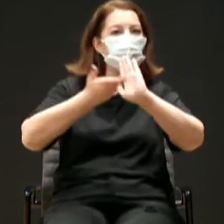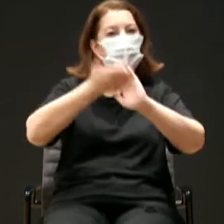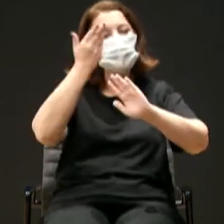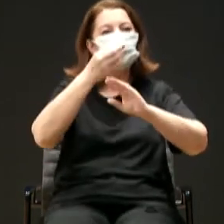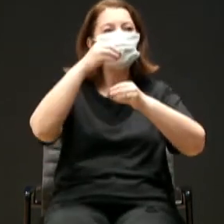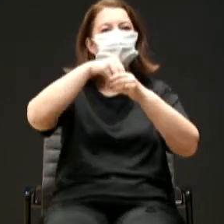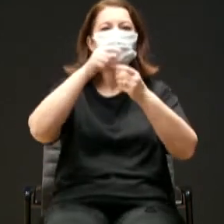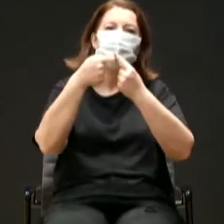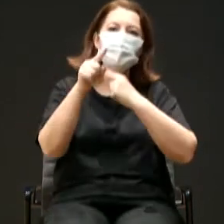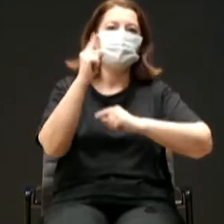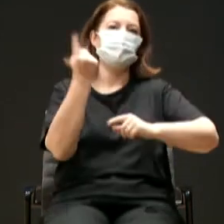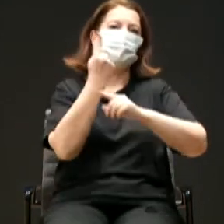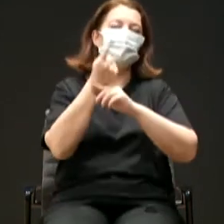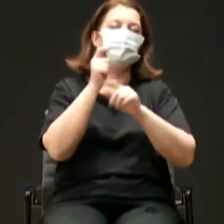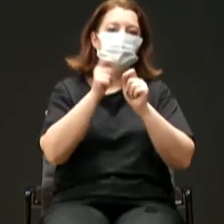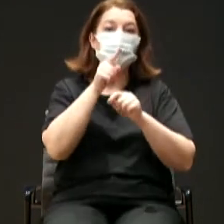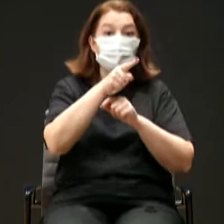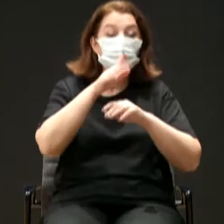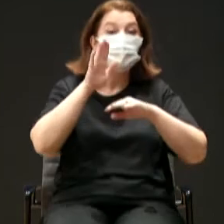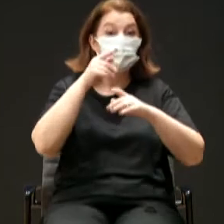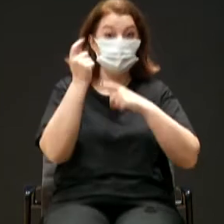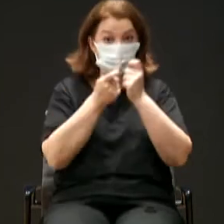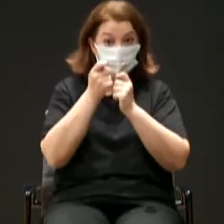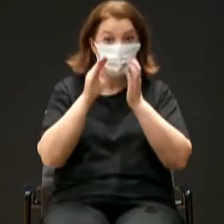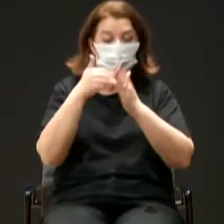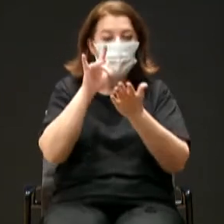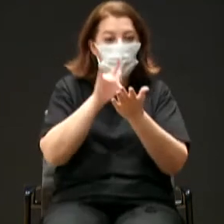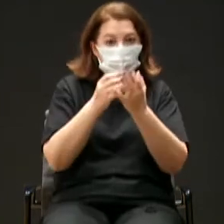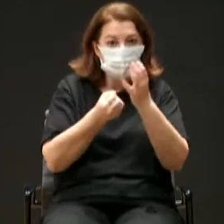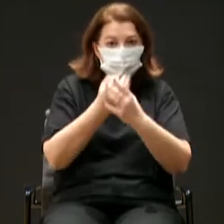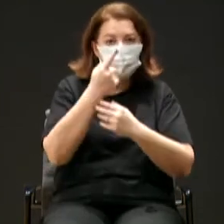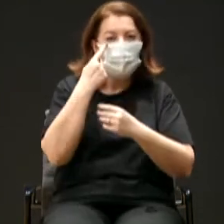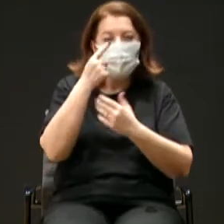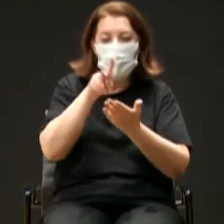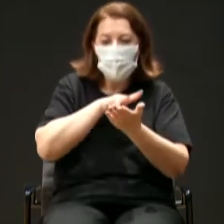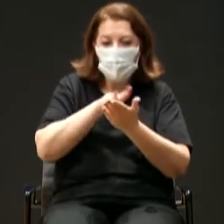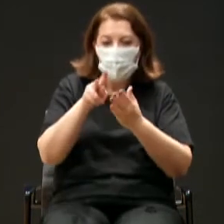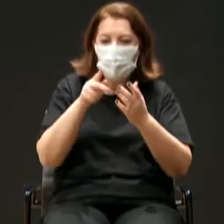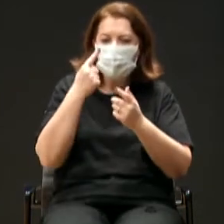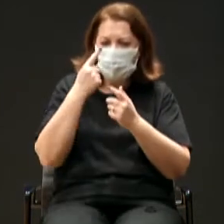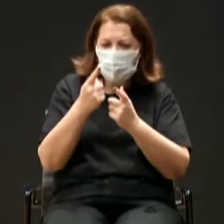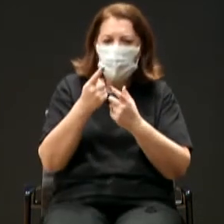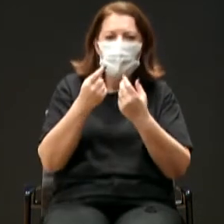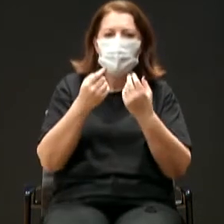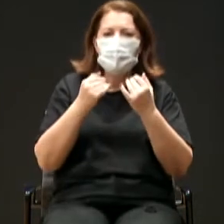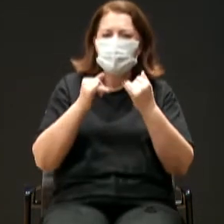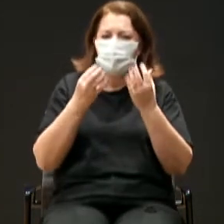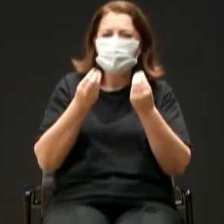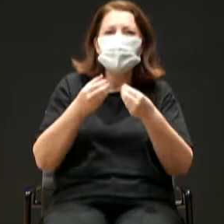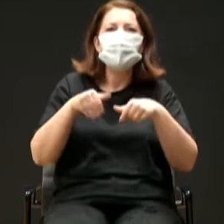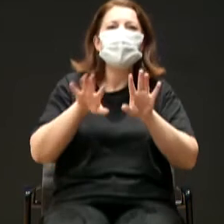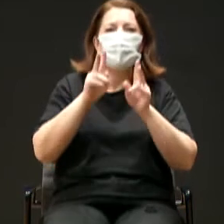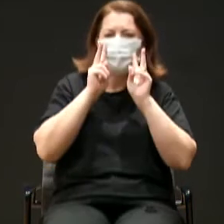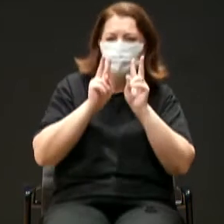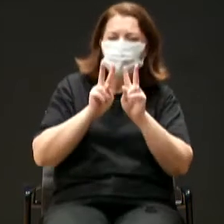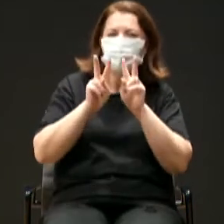yapılmıştı. Yapılan bu çalışma neticesinde ortaya çıkan yol tele duvar genişlikleri fonksiyonel olmadığı ve